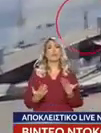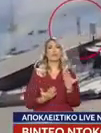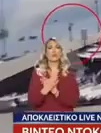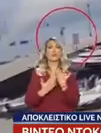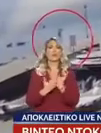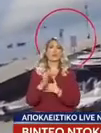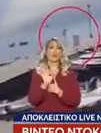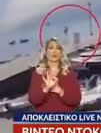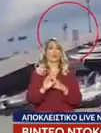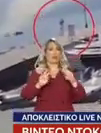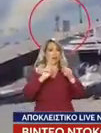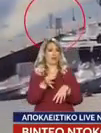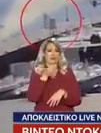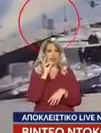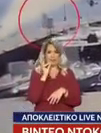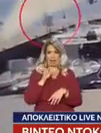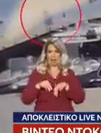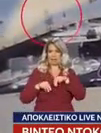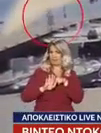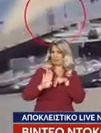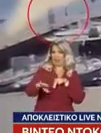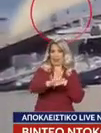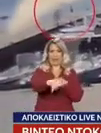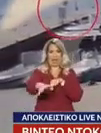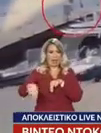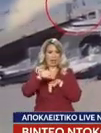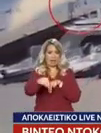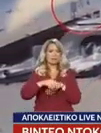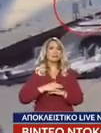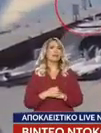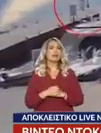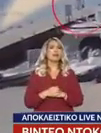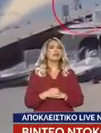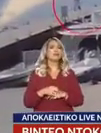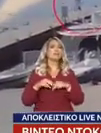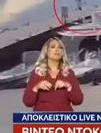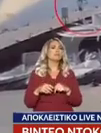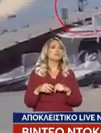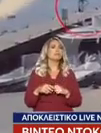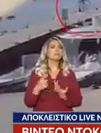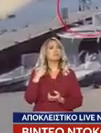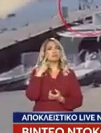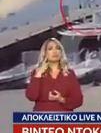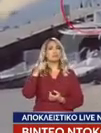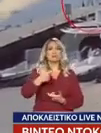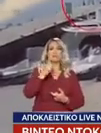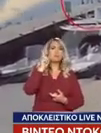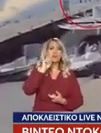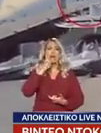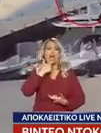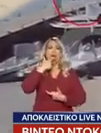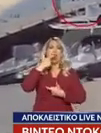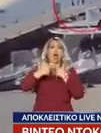στην καφετέρια δίπλα ακριβώς από την ακτή. Εκεί αντιλαμβάνεται ότι μια γυναίκα φωνάζει. Όπως